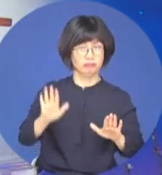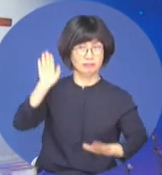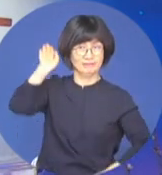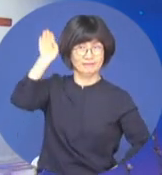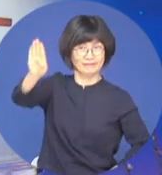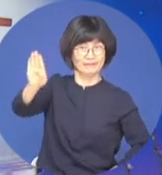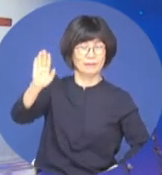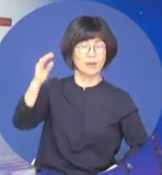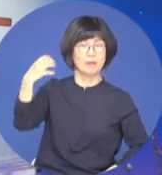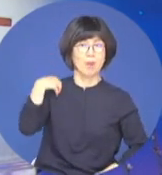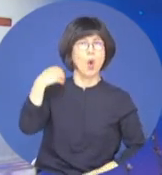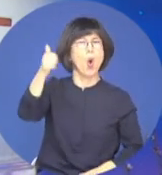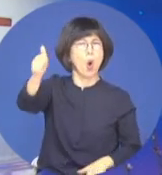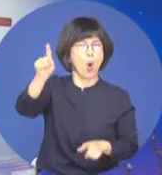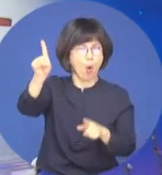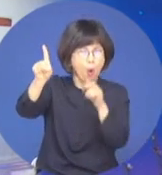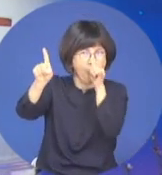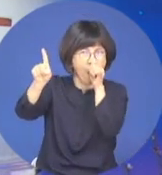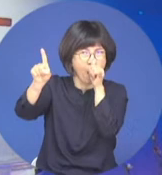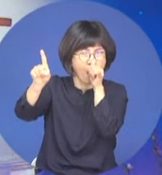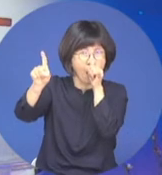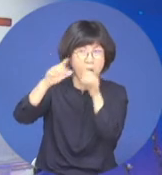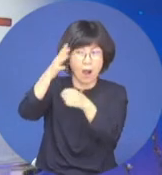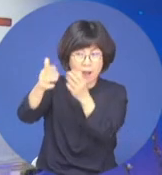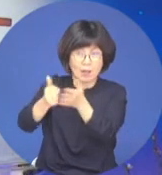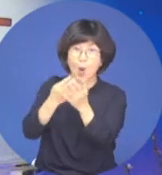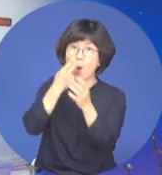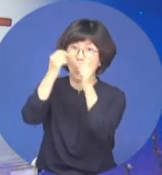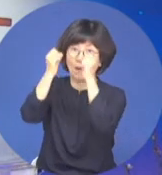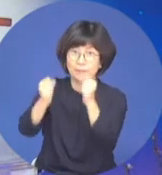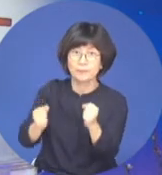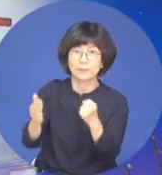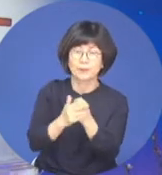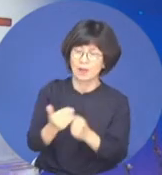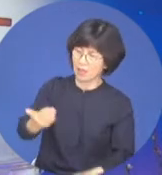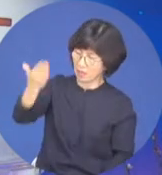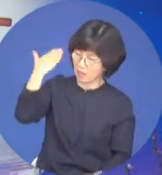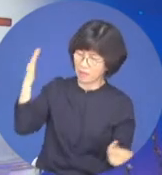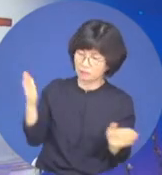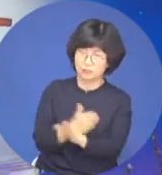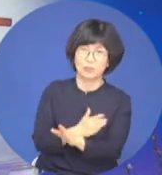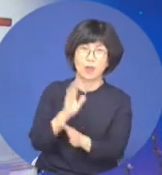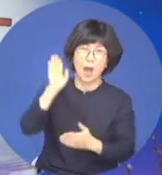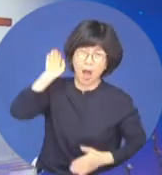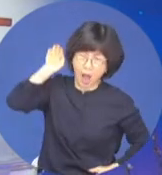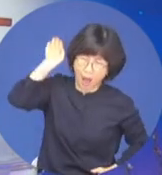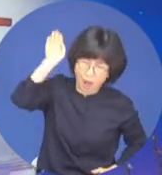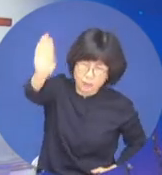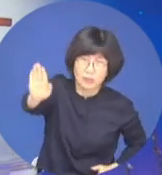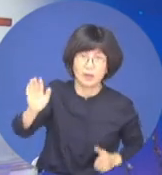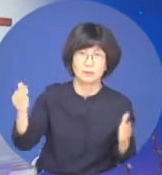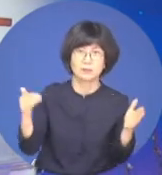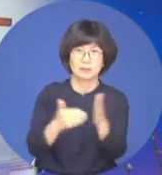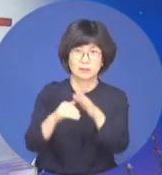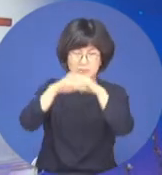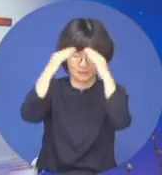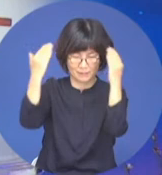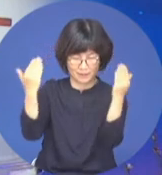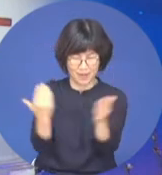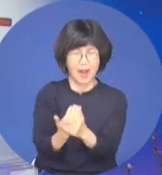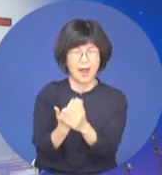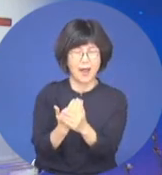책임져주시고 전능하신 하나님이 살아계셔서 과거로부터 미래까지 영생에 이르기까지 끝까지